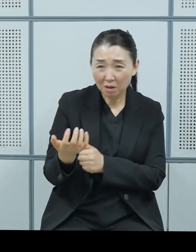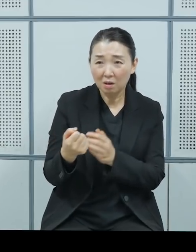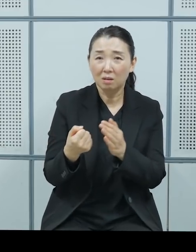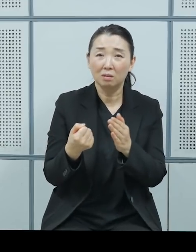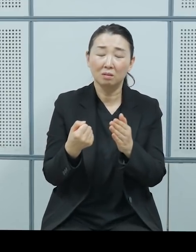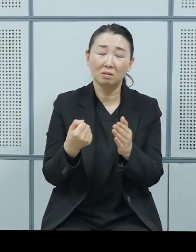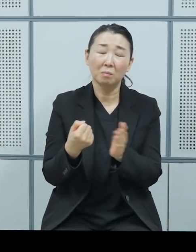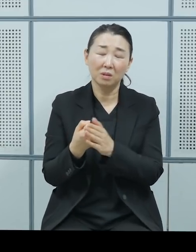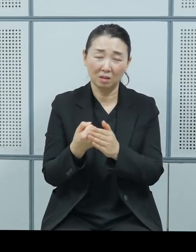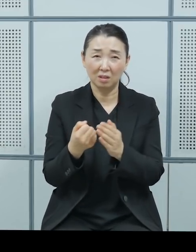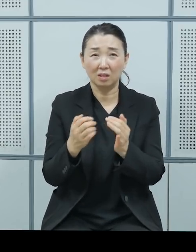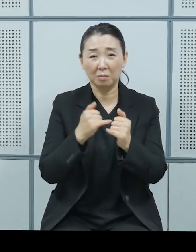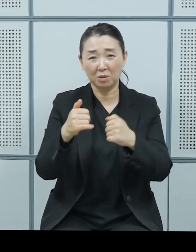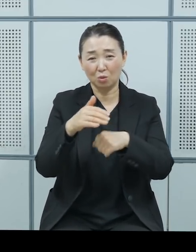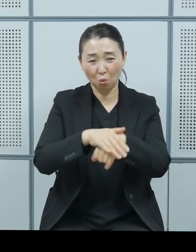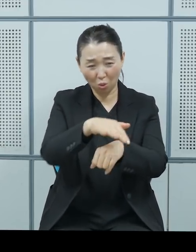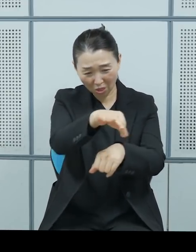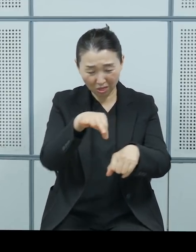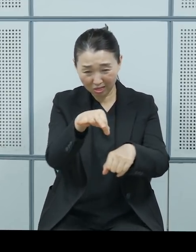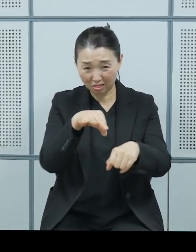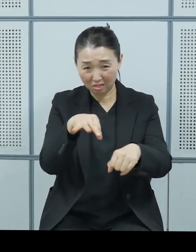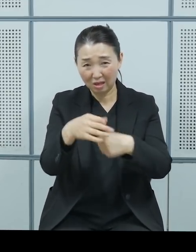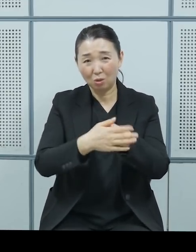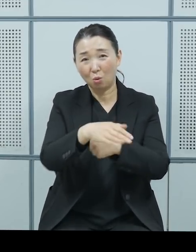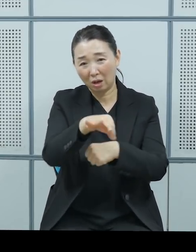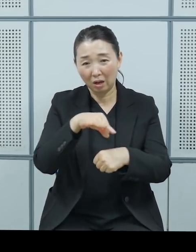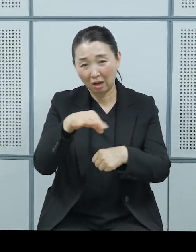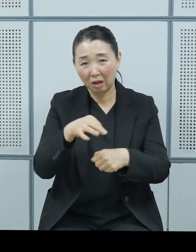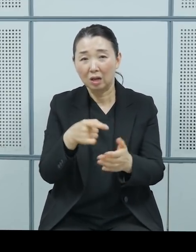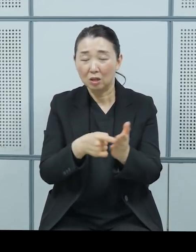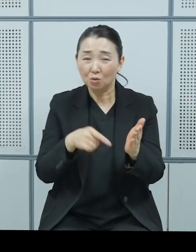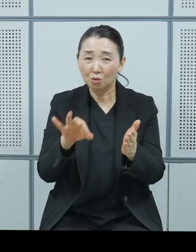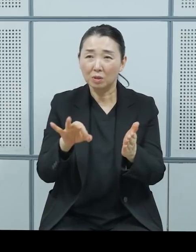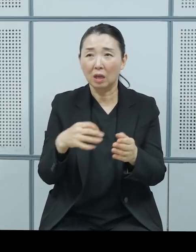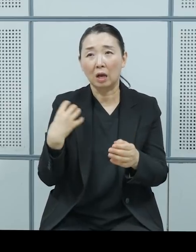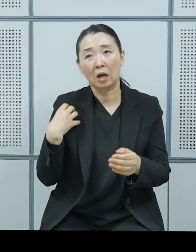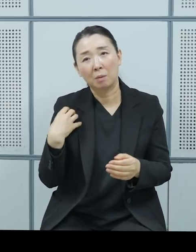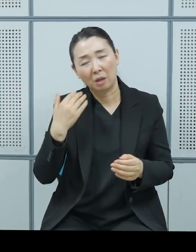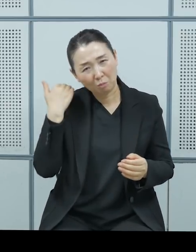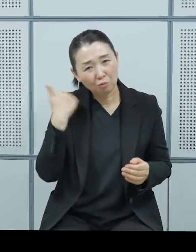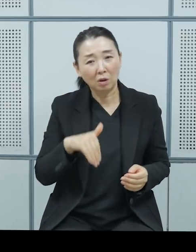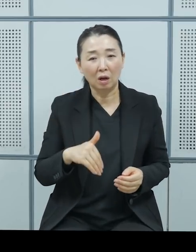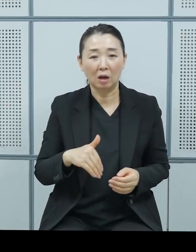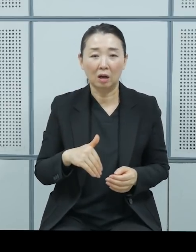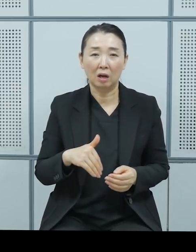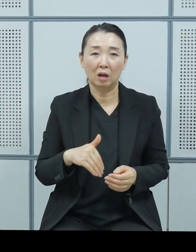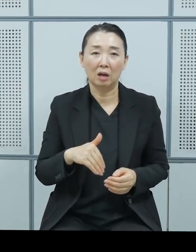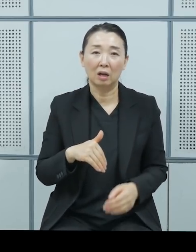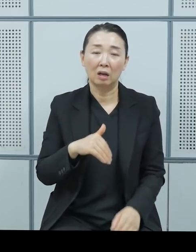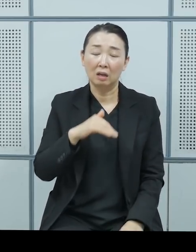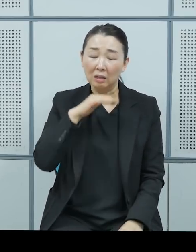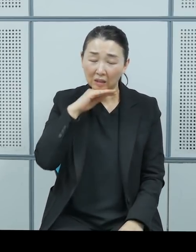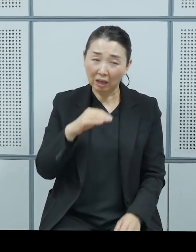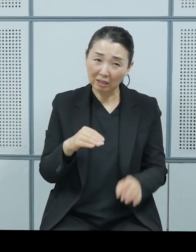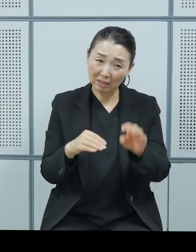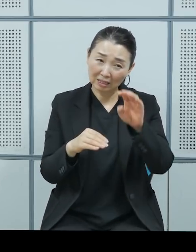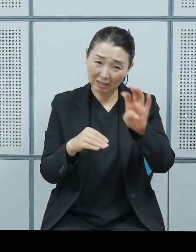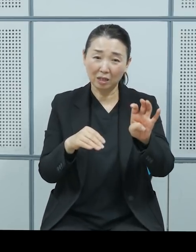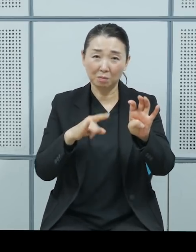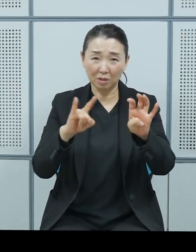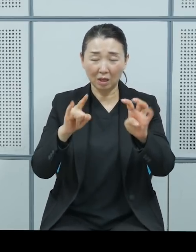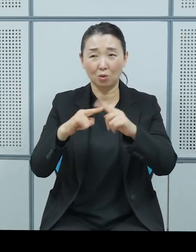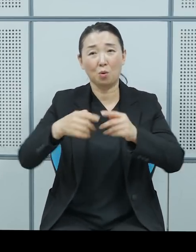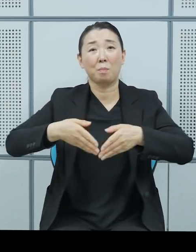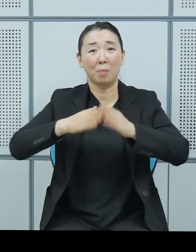막 간병비를 주셨잖아요. 네. 많이 주셨거든요. 네. 수술비 이런 거 제가 감당할 수가 없어요. 네. 40살 개척할 때